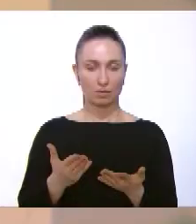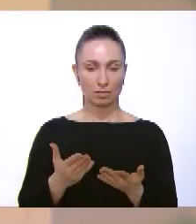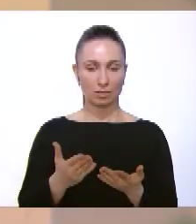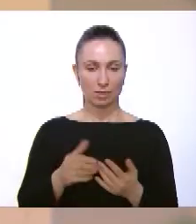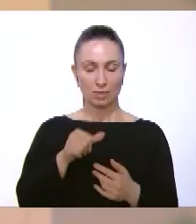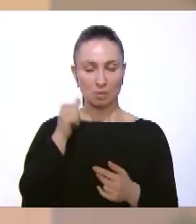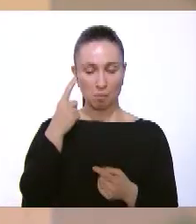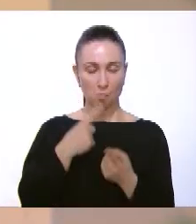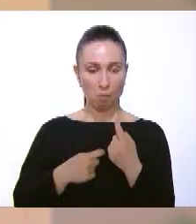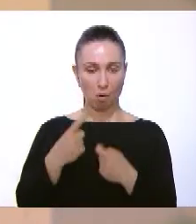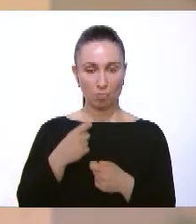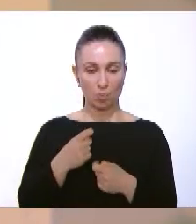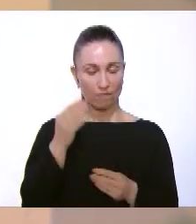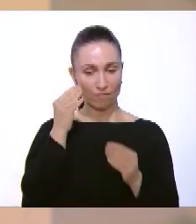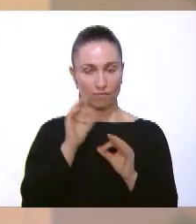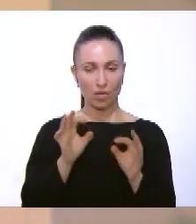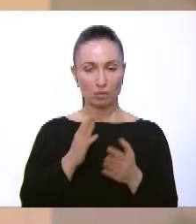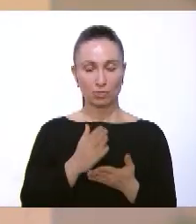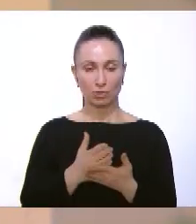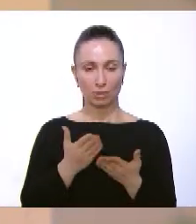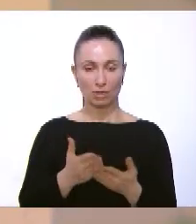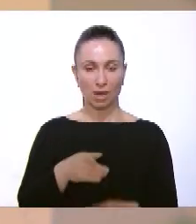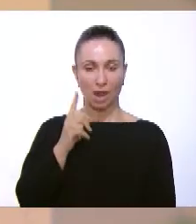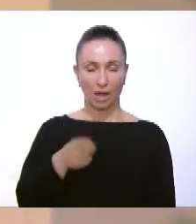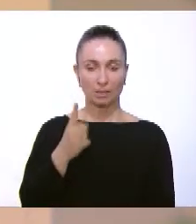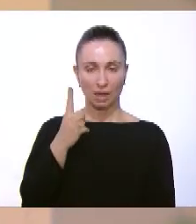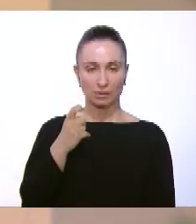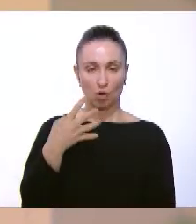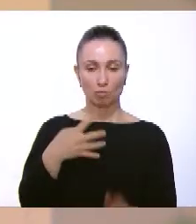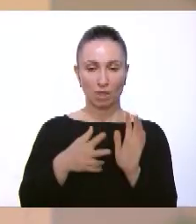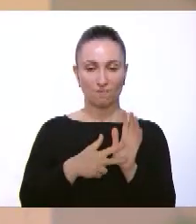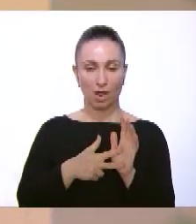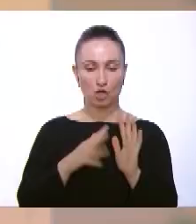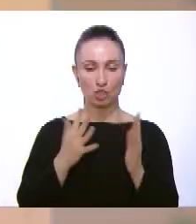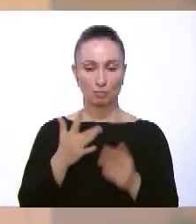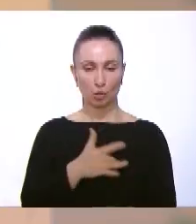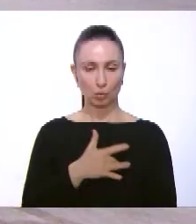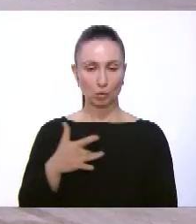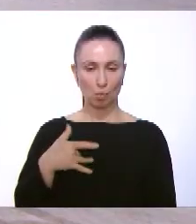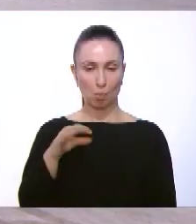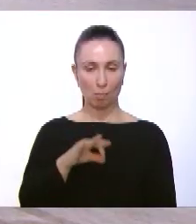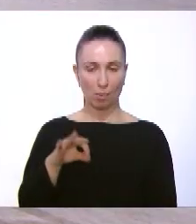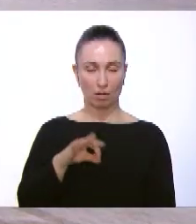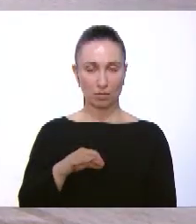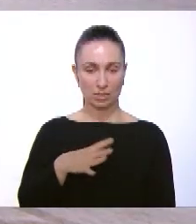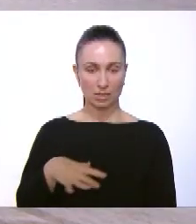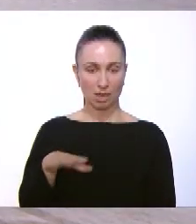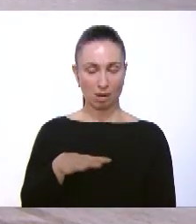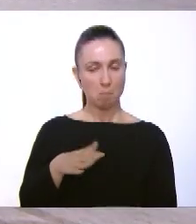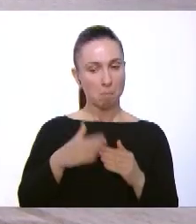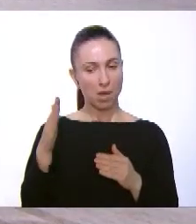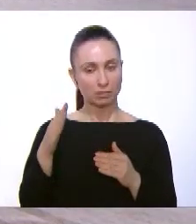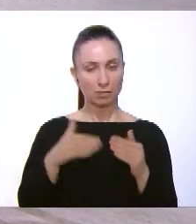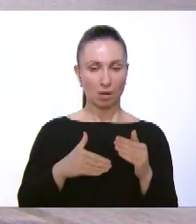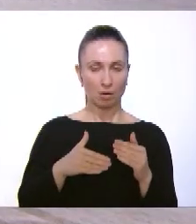გასული წლის მონაცემებით უნდა ვიმსჯელოთ, ეს არის 1148 შემთხვევა ტუბერკულოზის საქართველოში. ეს მაღალია თუ დაბალი?